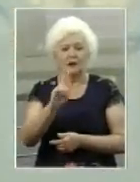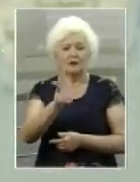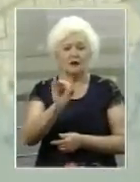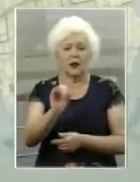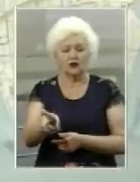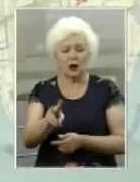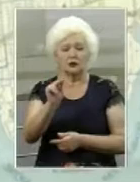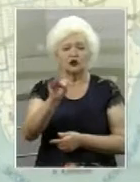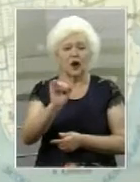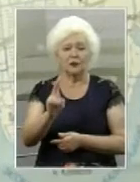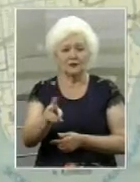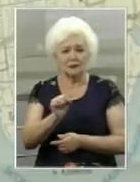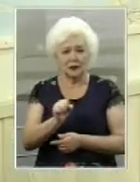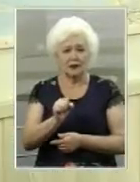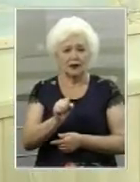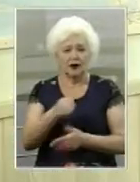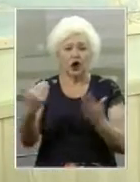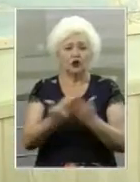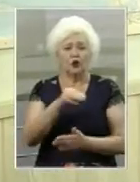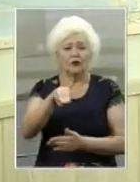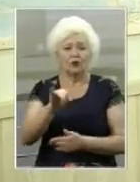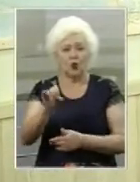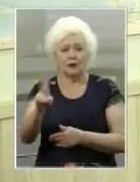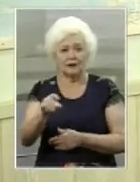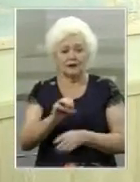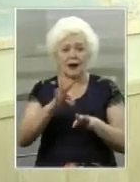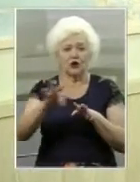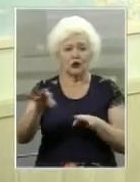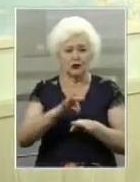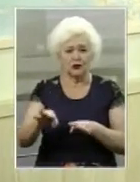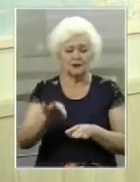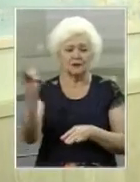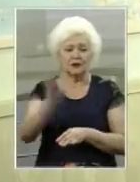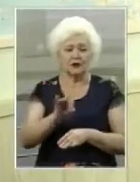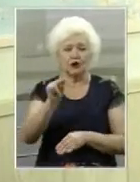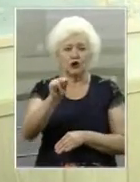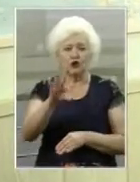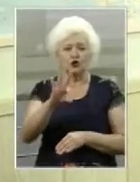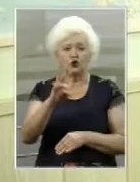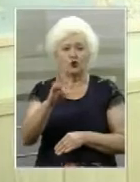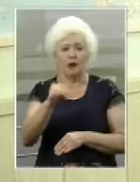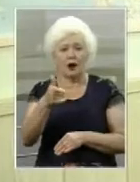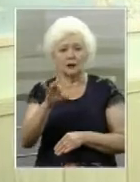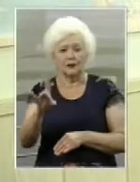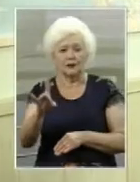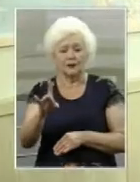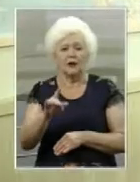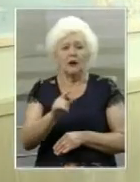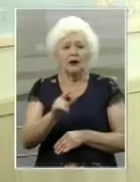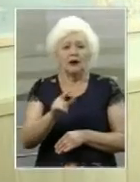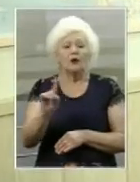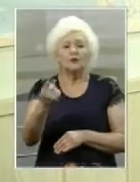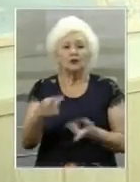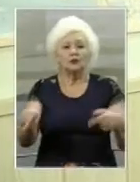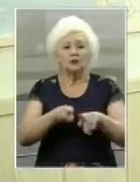Каланчак, Чаплинка, Новотроїцьке, Генічеськ і Чонгар. Чому так